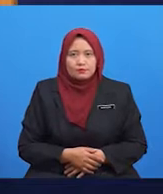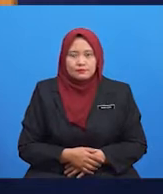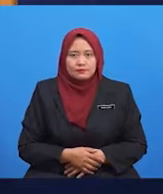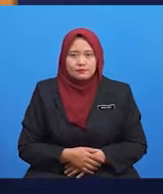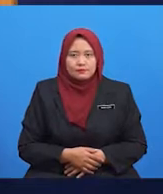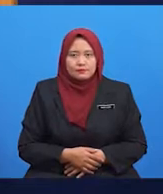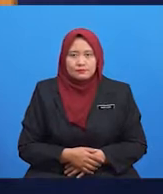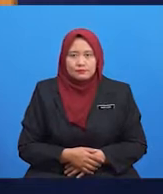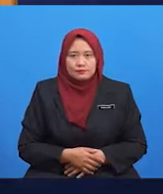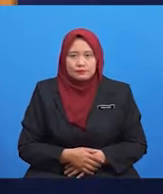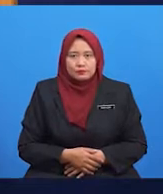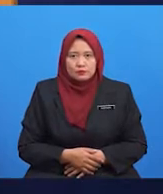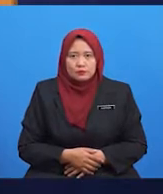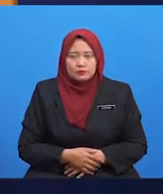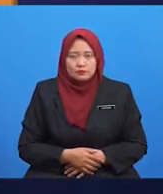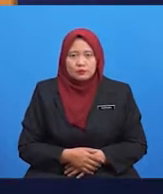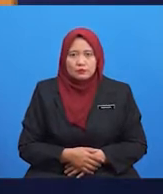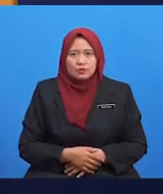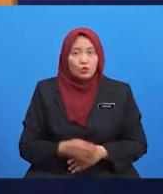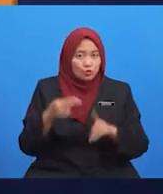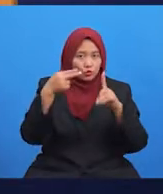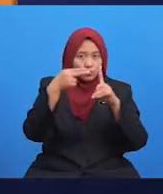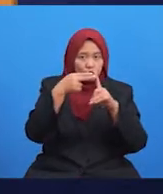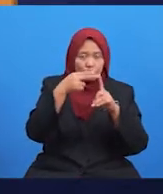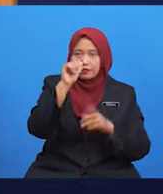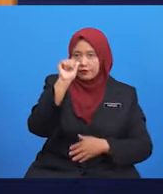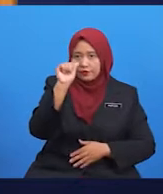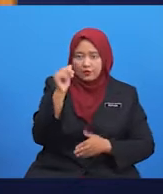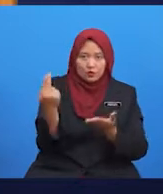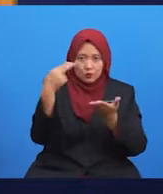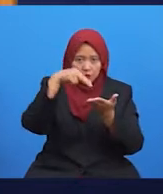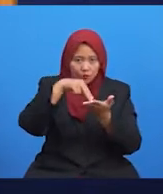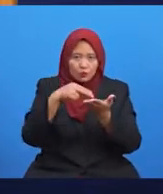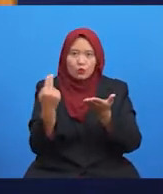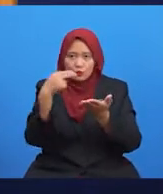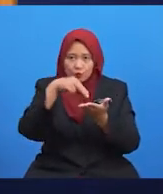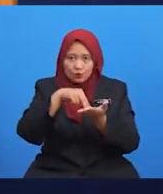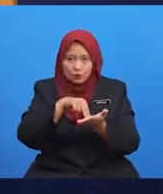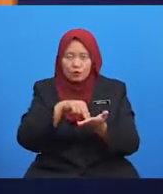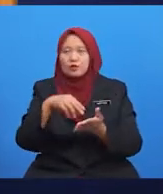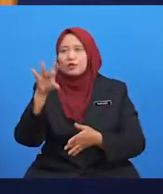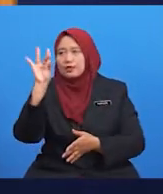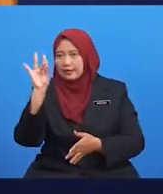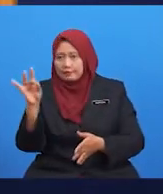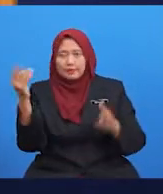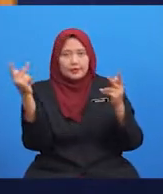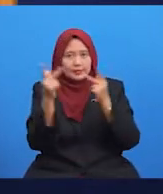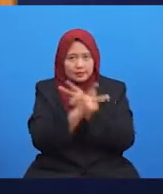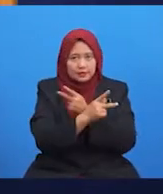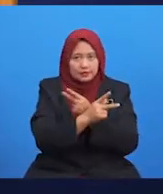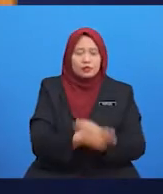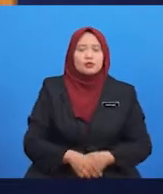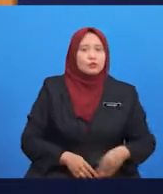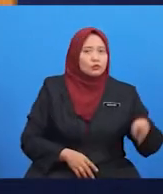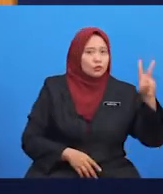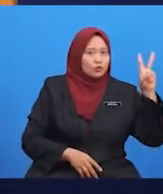Pada rangkap ini, huruf A diulang sebanyak 8 kali. Kedua,